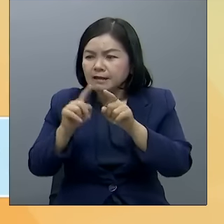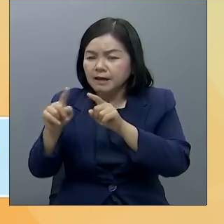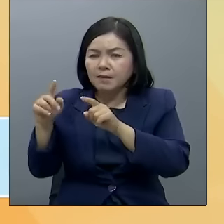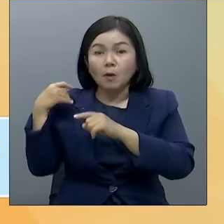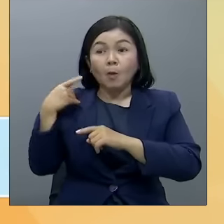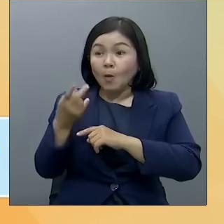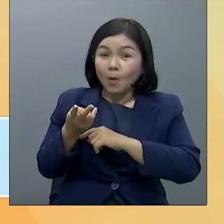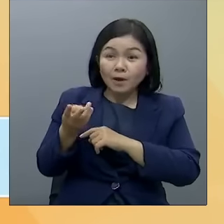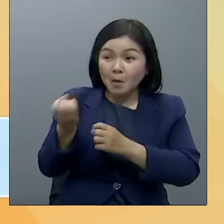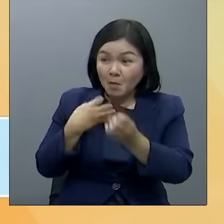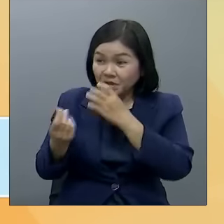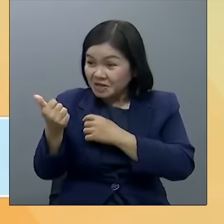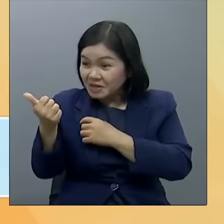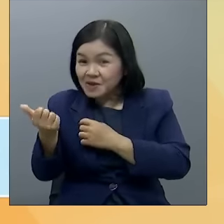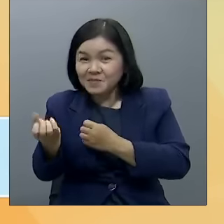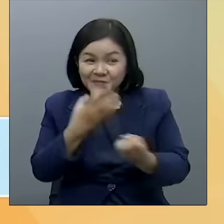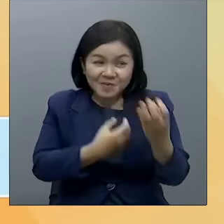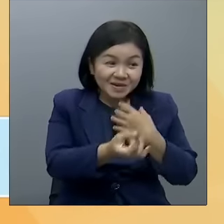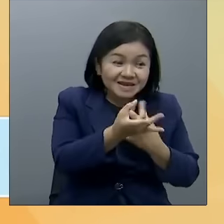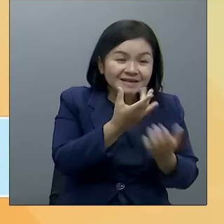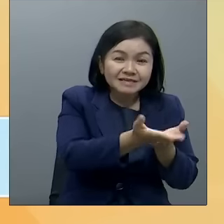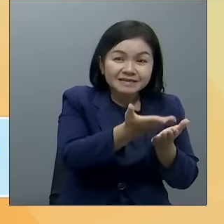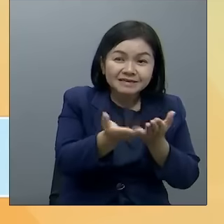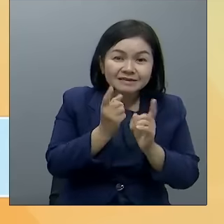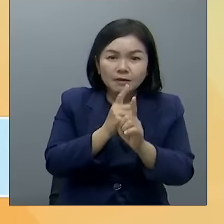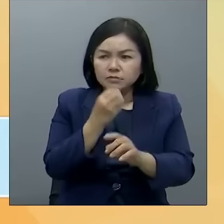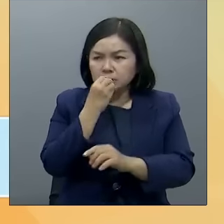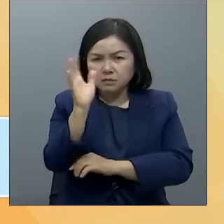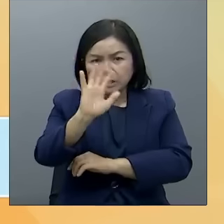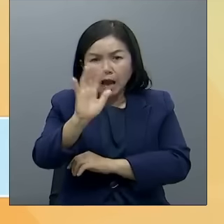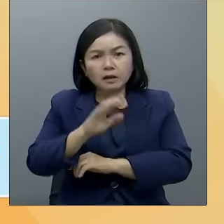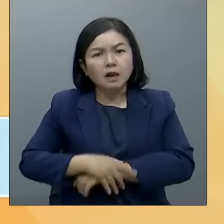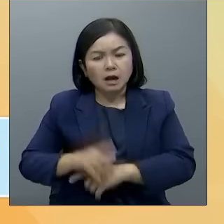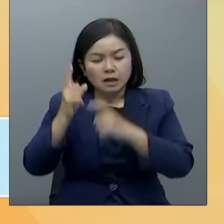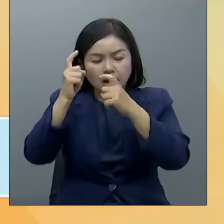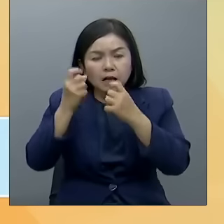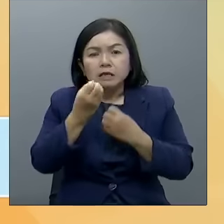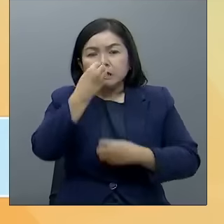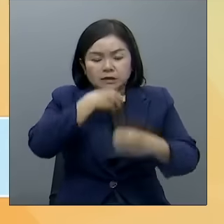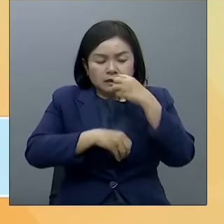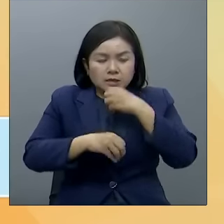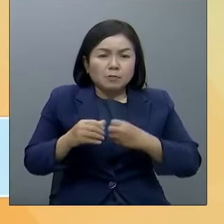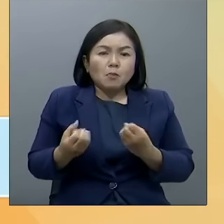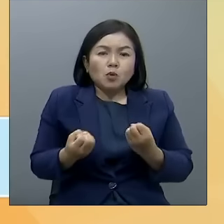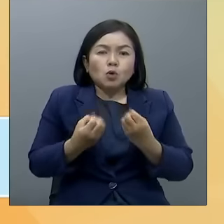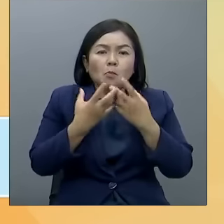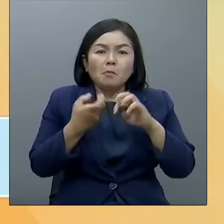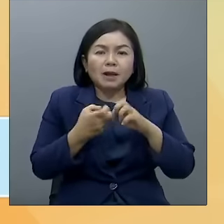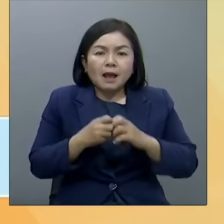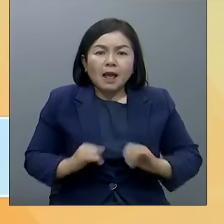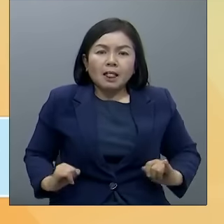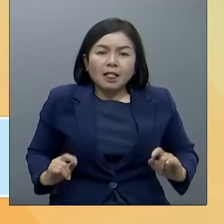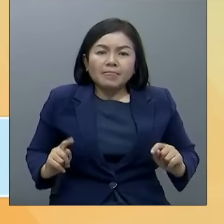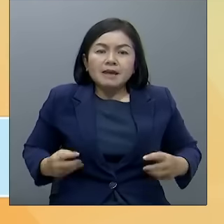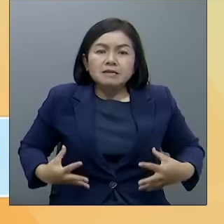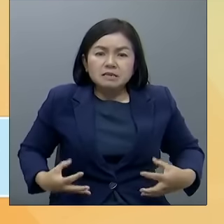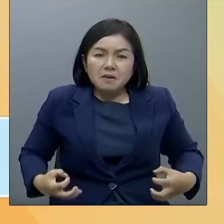อุ๊ยคนนั้นบอกว่าดีคนนี้บอกว่าดีแล้วจะซื้อกินกัน ใช่ครับ นะมันก็จะเสี่ยงกับโรคภัยไข้เจ็บที่อาจจะเกิดขึ้นได้ทีนี้ถ้าถามคุณหมอว่